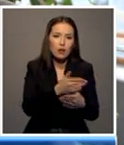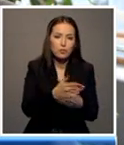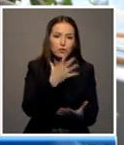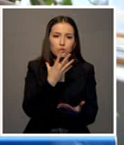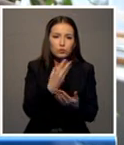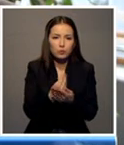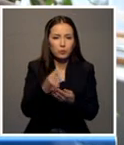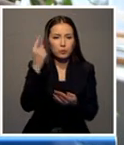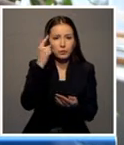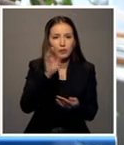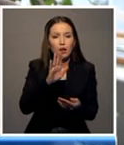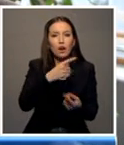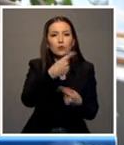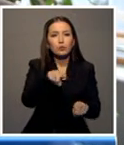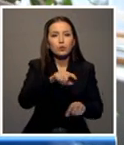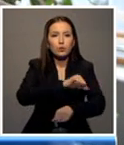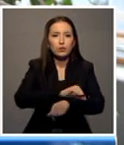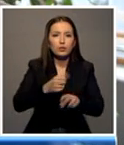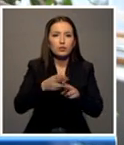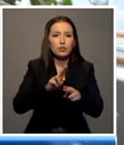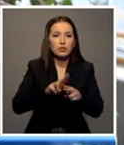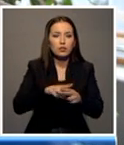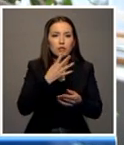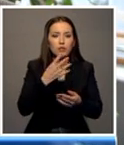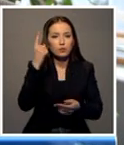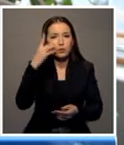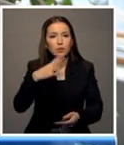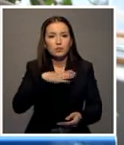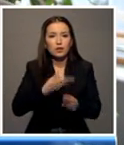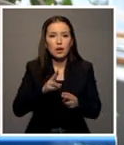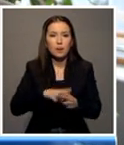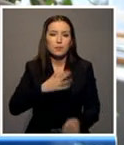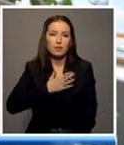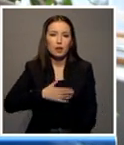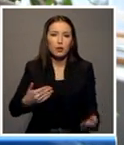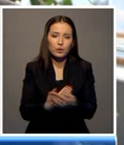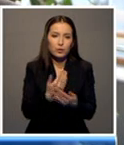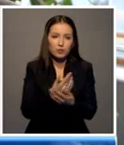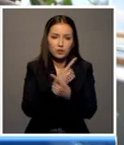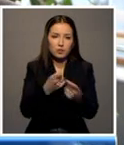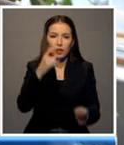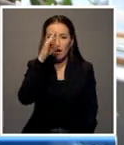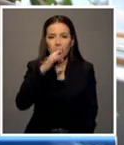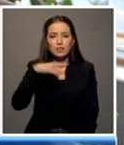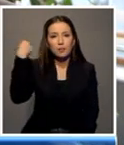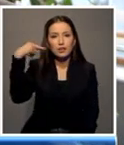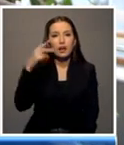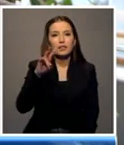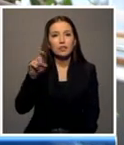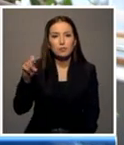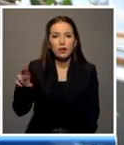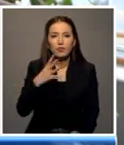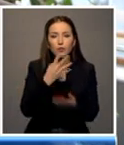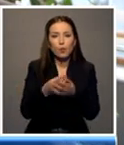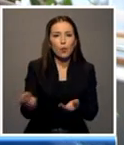өз мүдделерін ойлауды тоқтатып, елдің болашағына алаңдағандары жағымды жаңалықтың басы іспеттес. Қазақ президенті Нұрсұлтан Назарбаев тараптардың